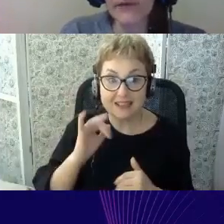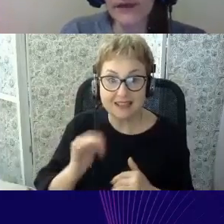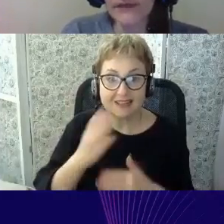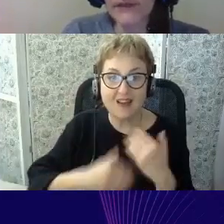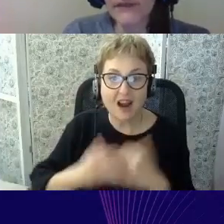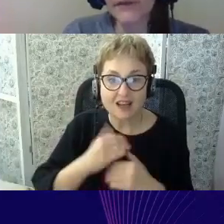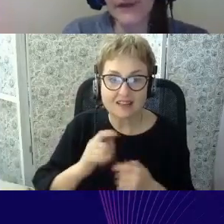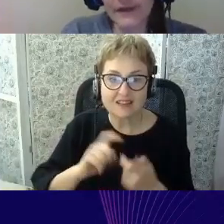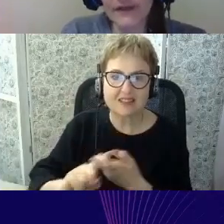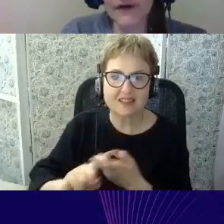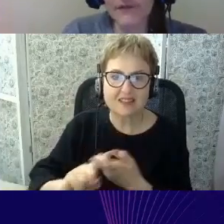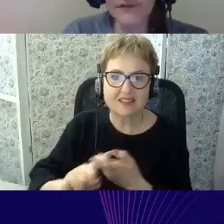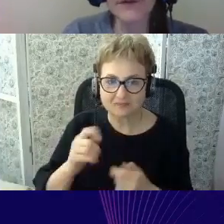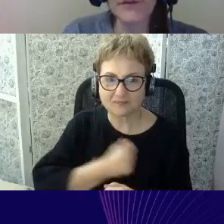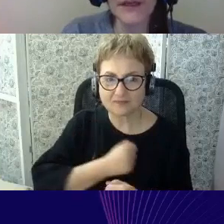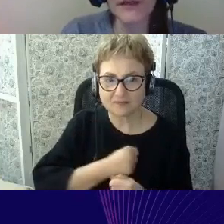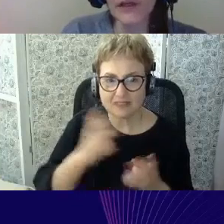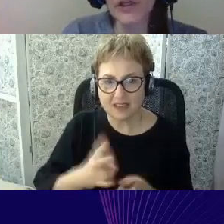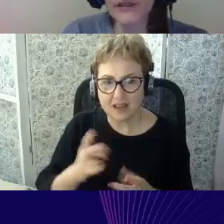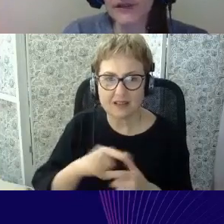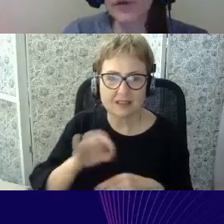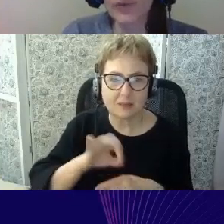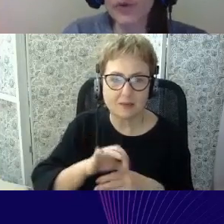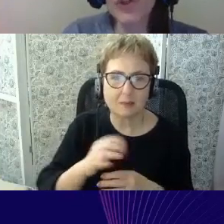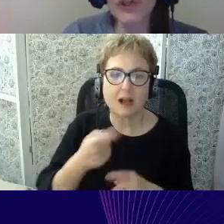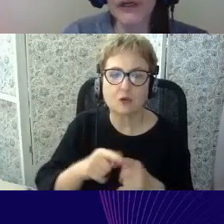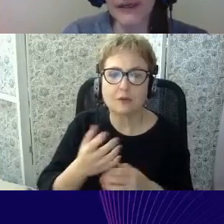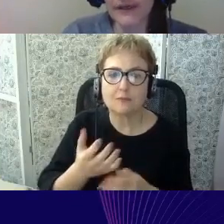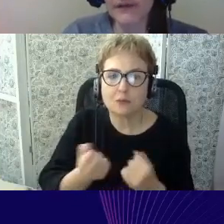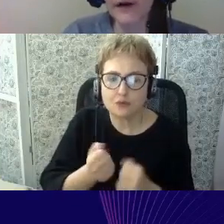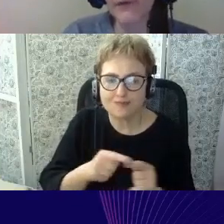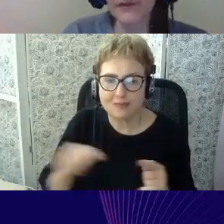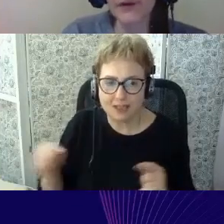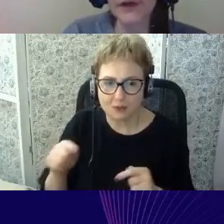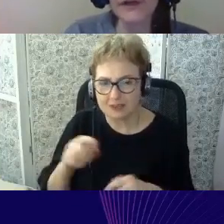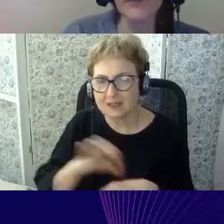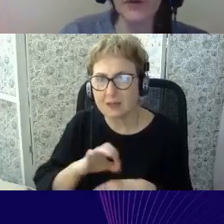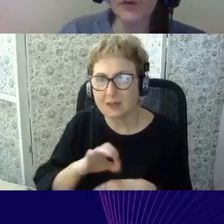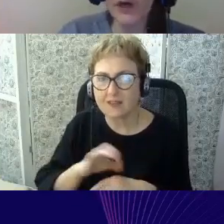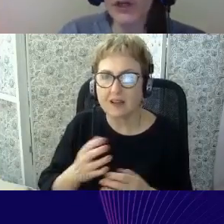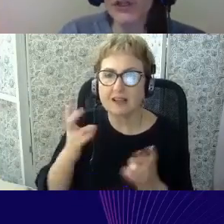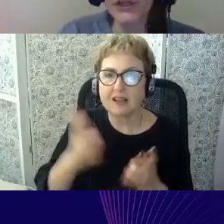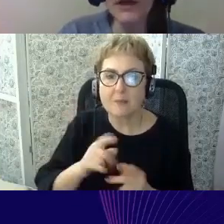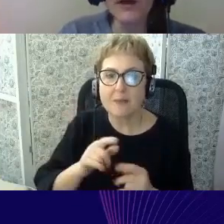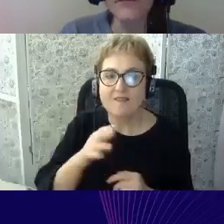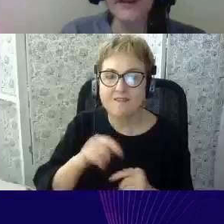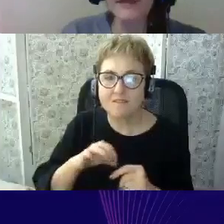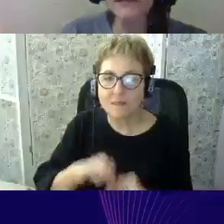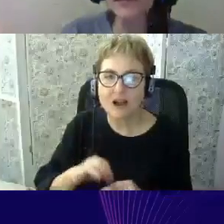и инвалиды вследствие военных травм и заболеваний, а также лица, которые получили какие-то травмы и заболевания в период